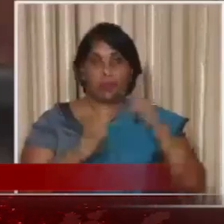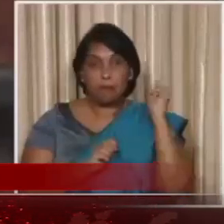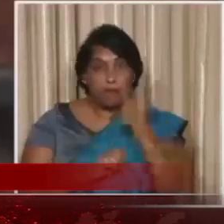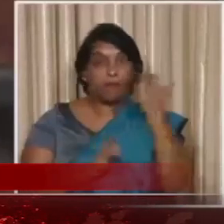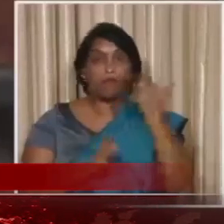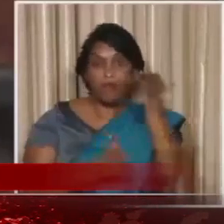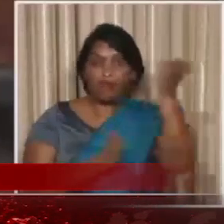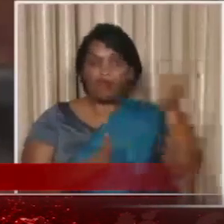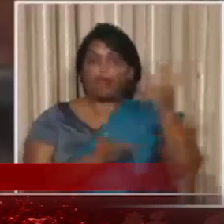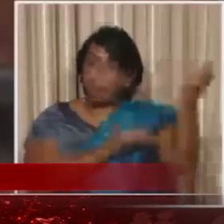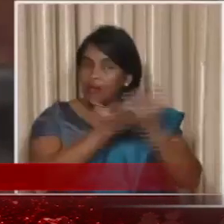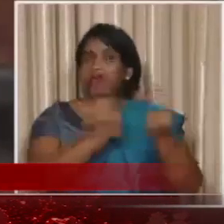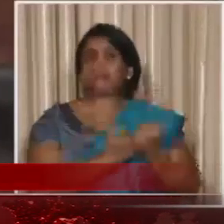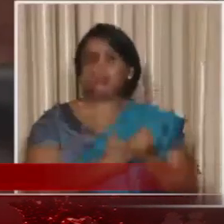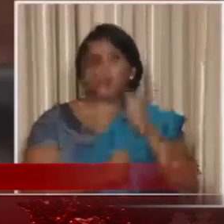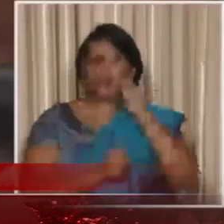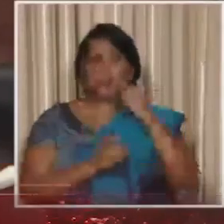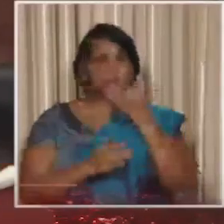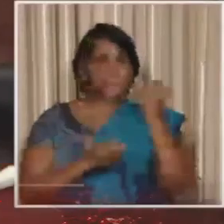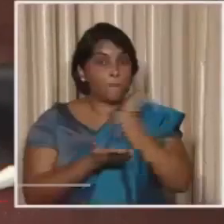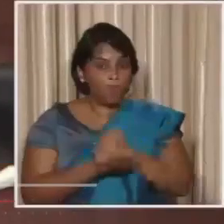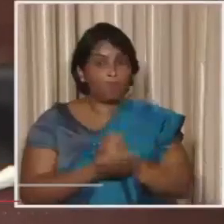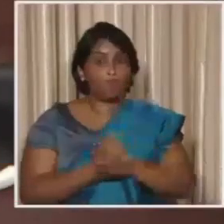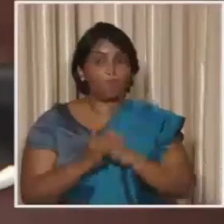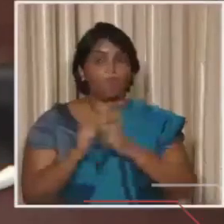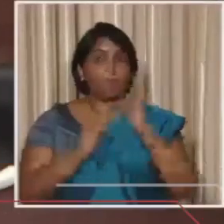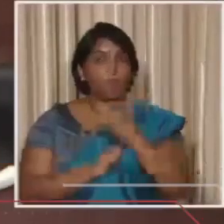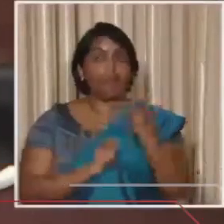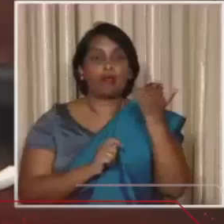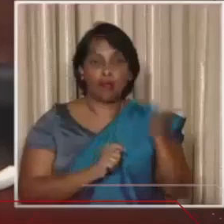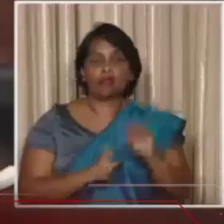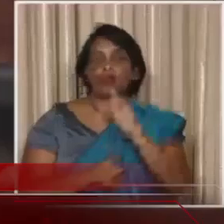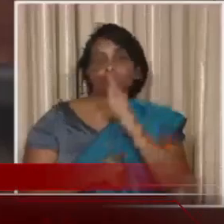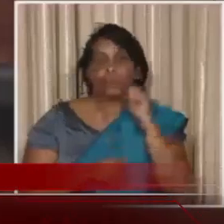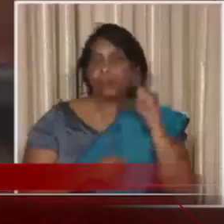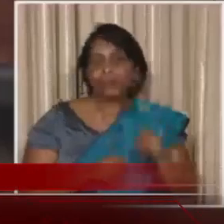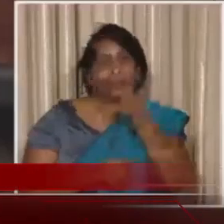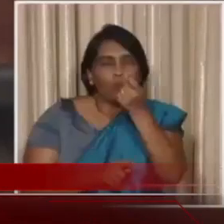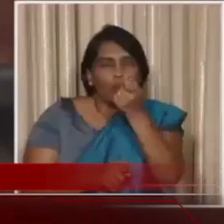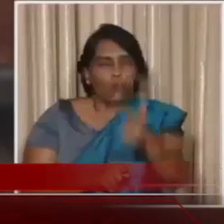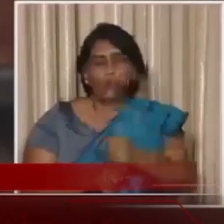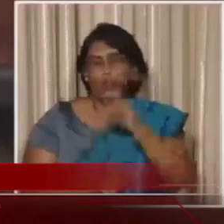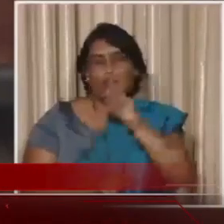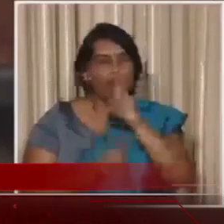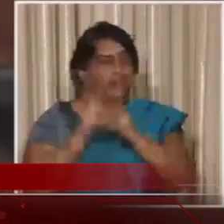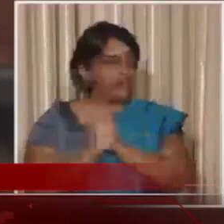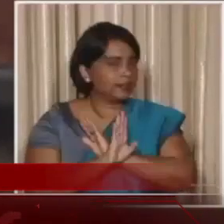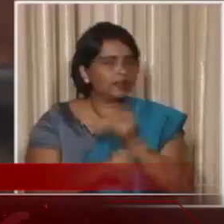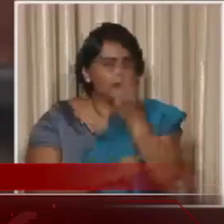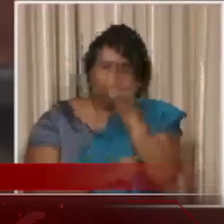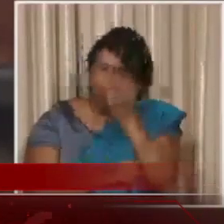gan, mahajal banku ada polu tiap rupai kelih isu dino eva gan, adu mataram eva kepilih ada hing kendriya kuatnya tu, adu